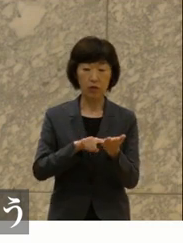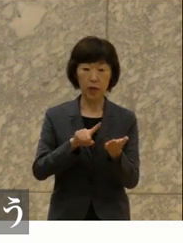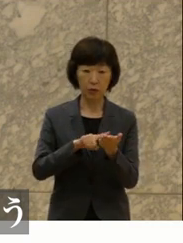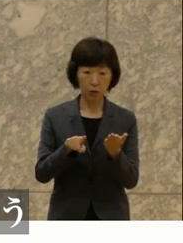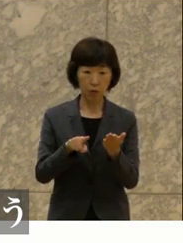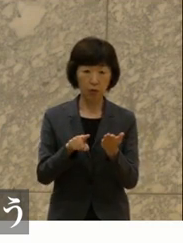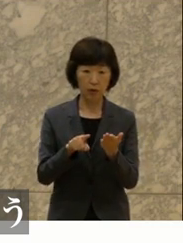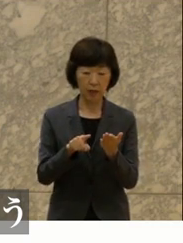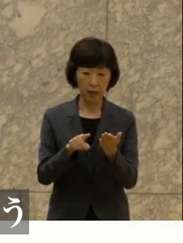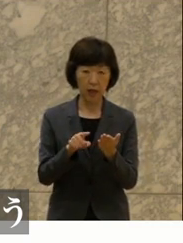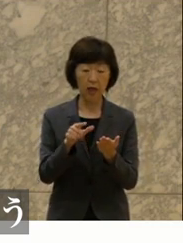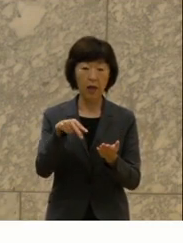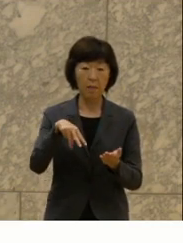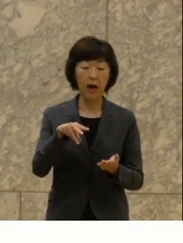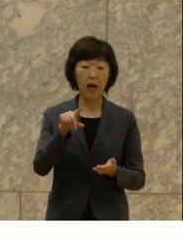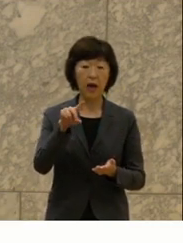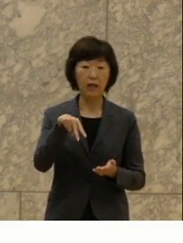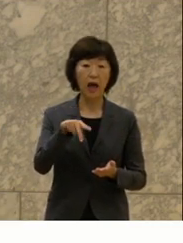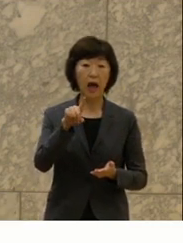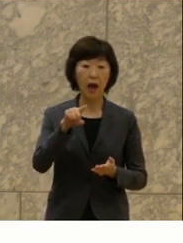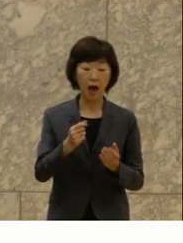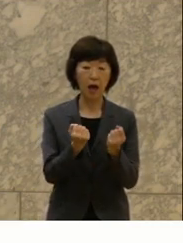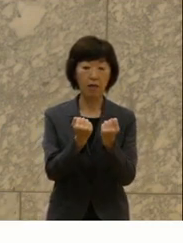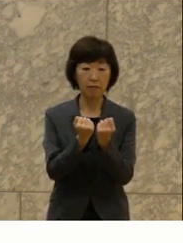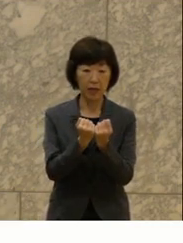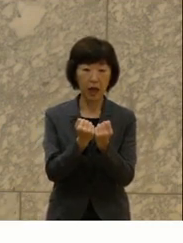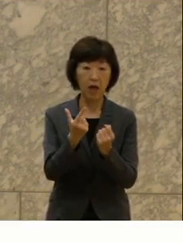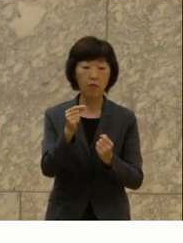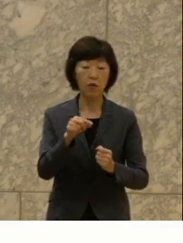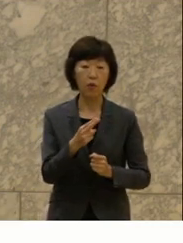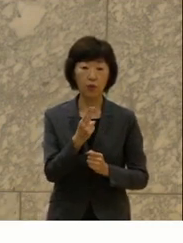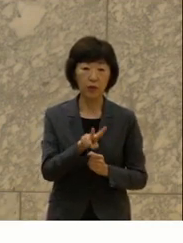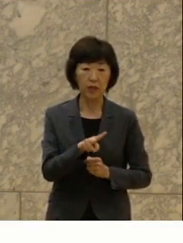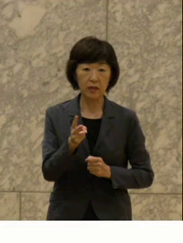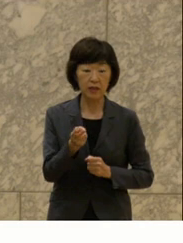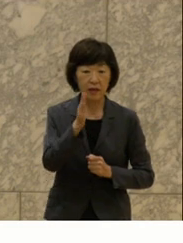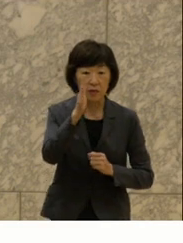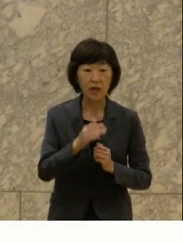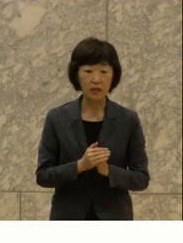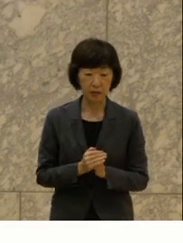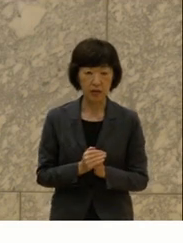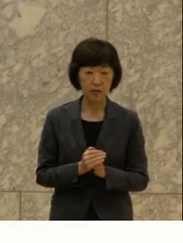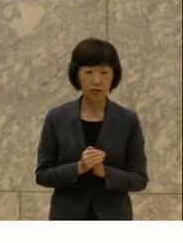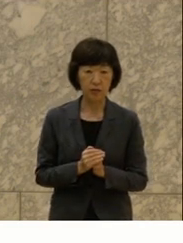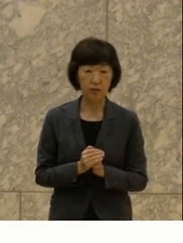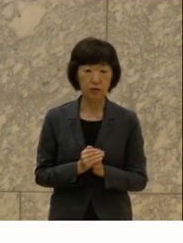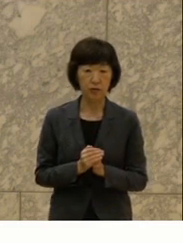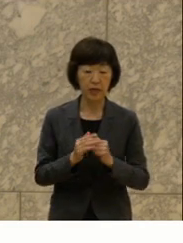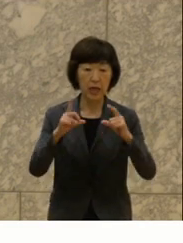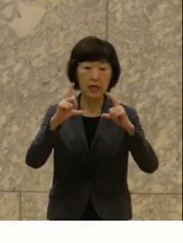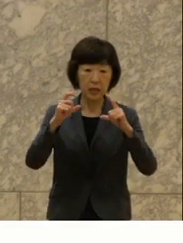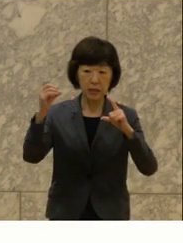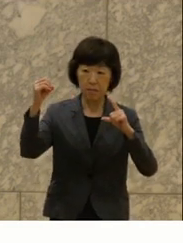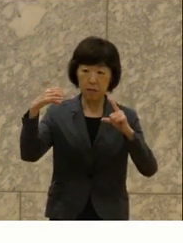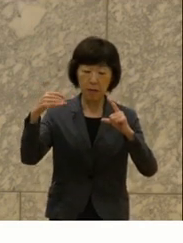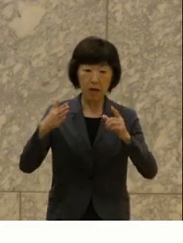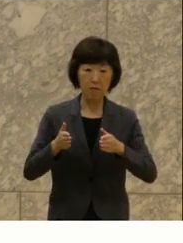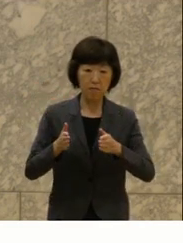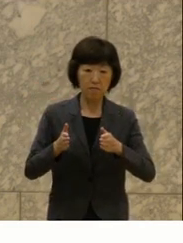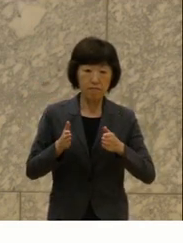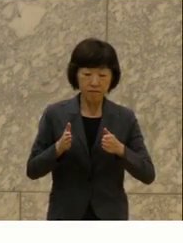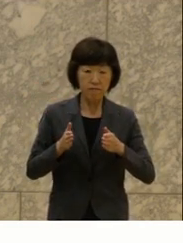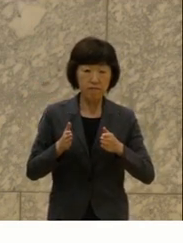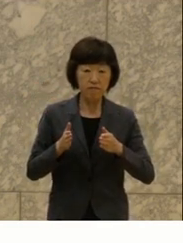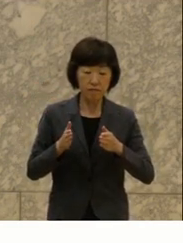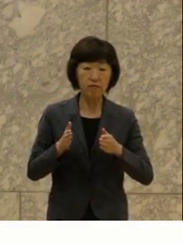マナーモードにしていただきますようお願いいたしますまたフラッシュなしの写真撮影を行うことができ